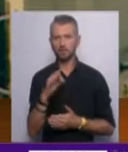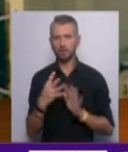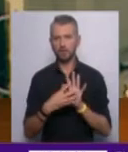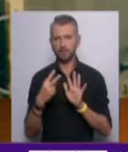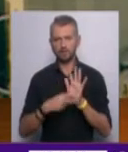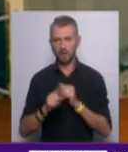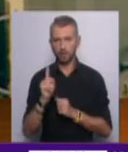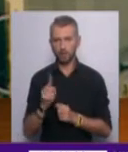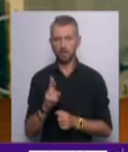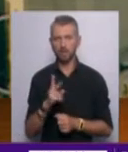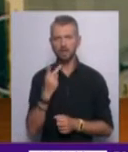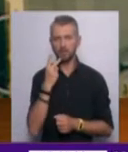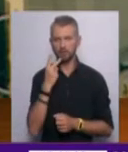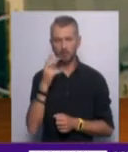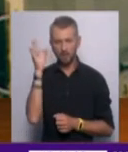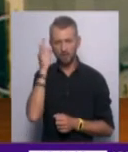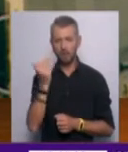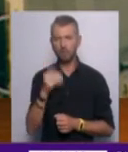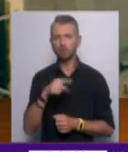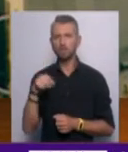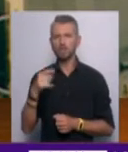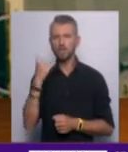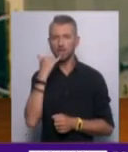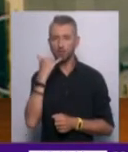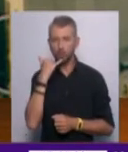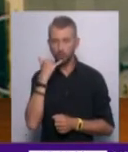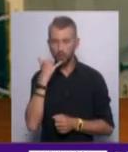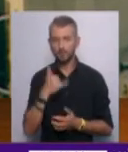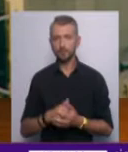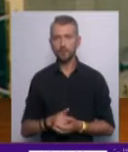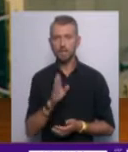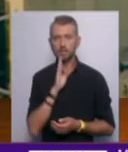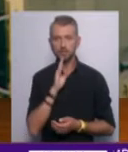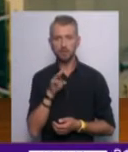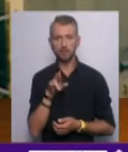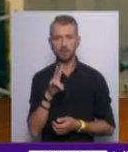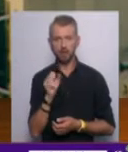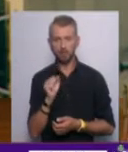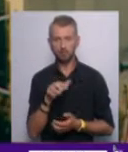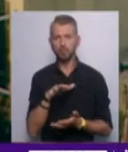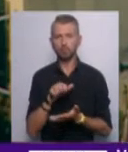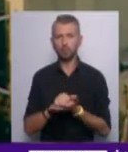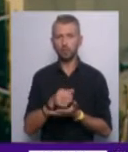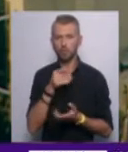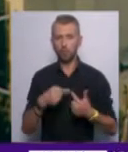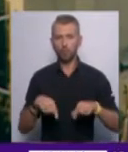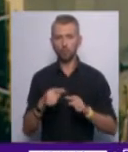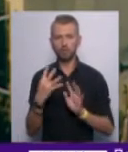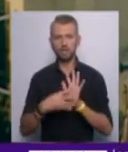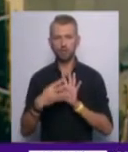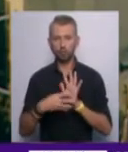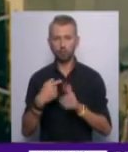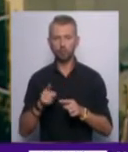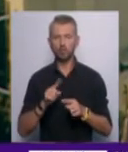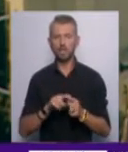223-09-71. Як завжди, нагадаю вам наш номер телефону прямого ефіру. Я нагадаю, що пані Тетяна Меліхова опікується округом номер 90. Це